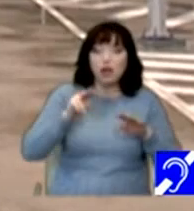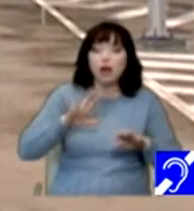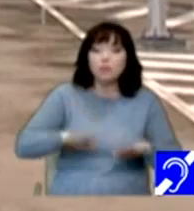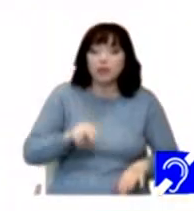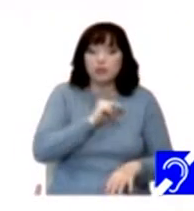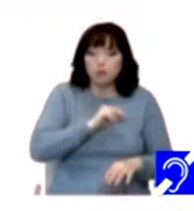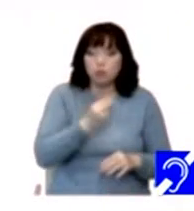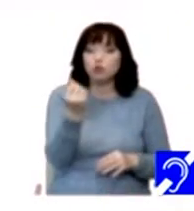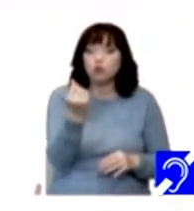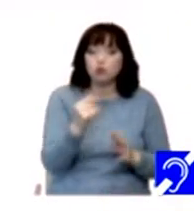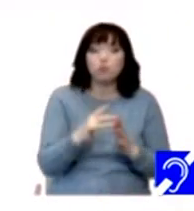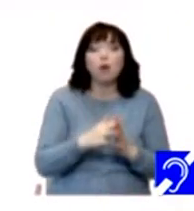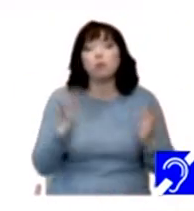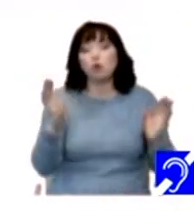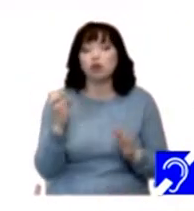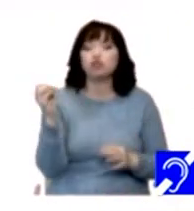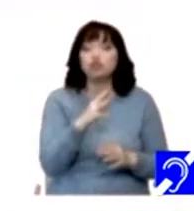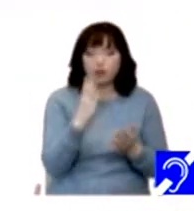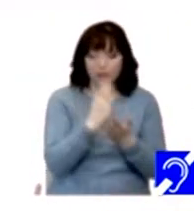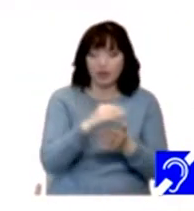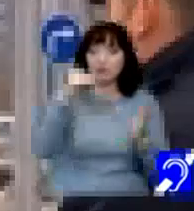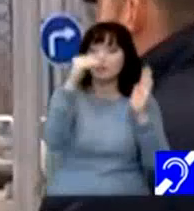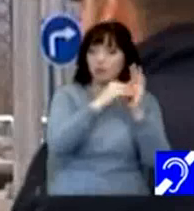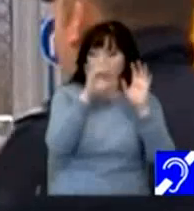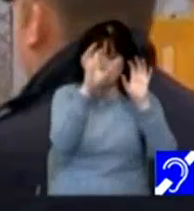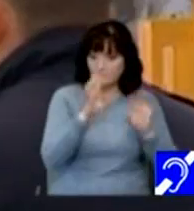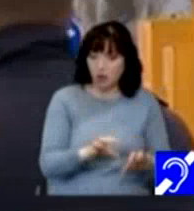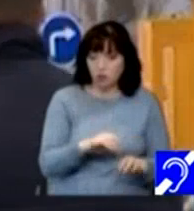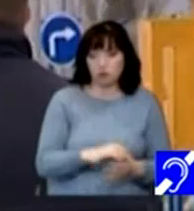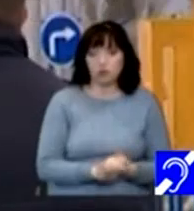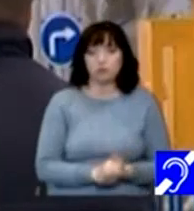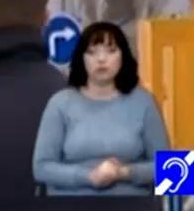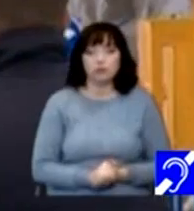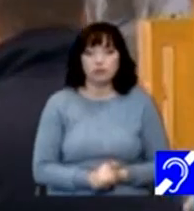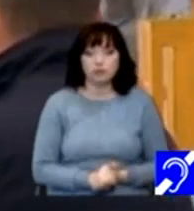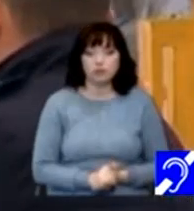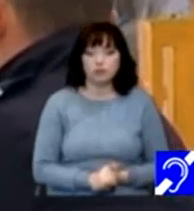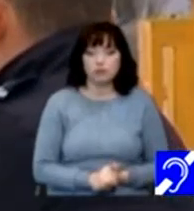o sumă mai mare de bani decât cea stabilită în actele normative interne.